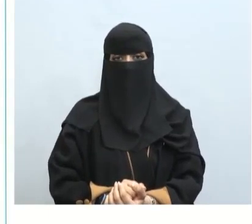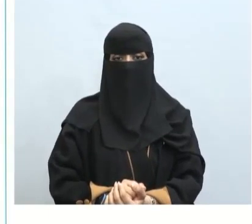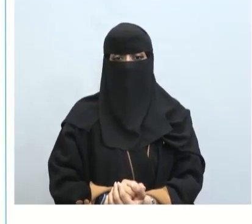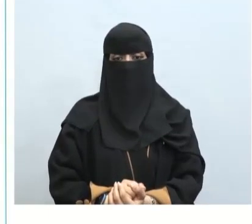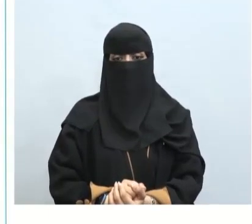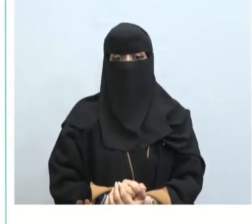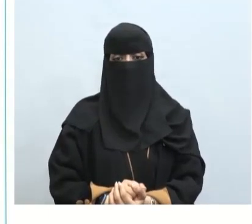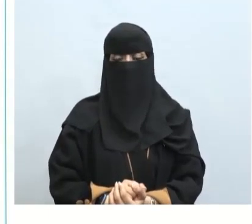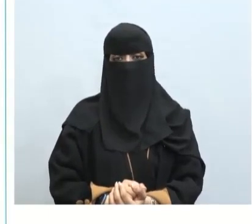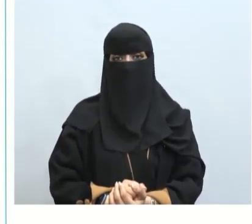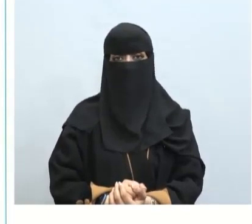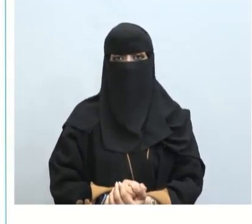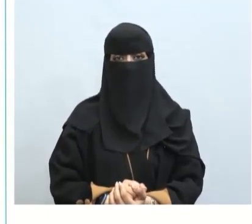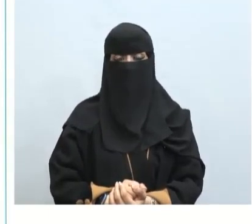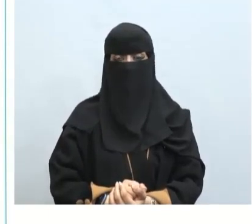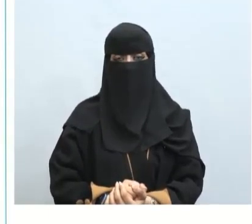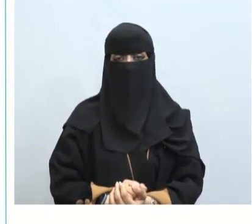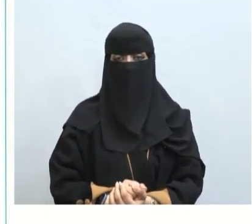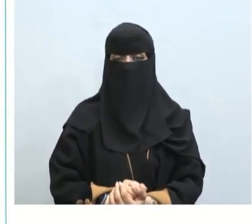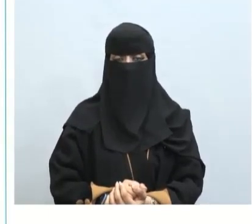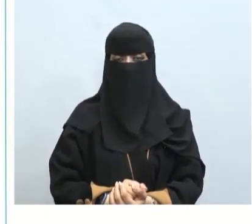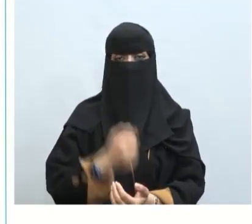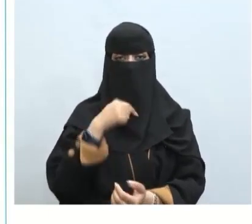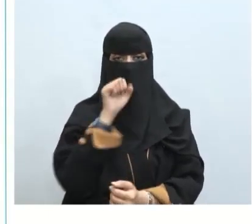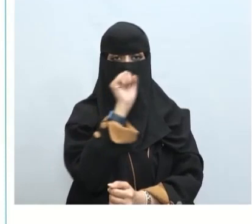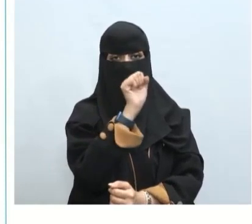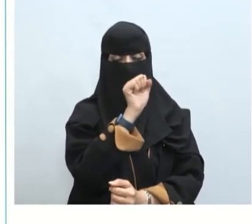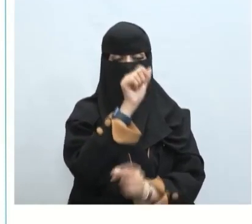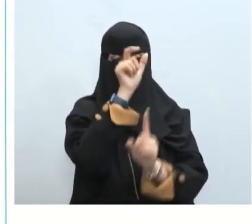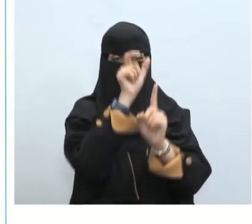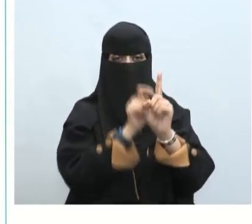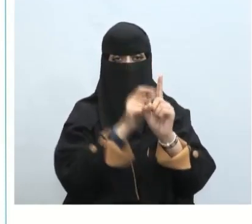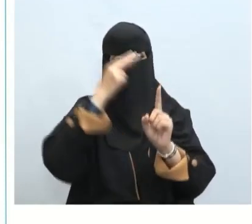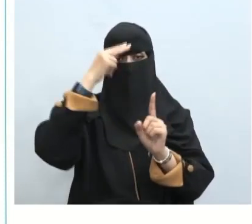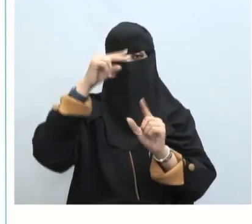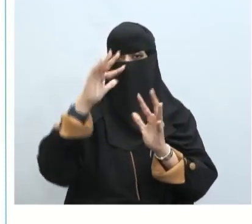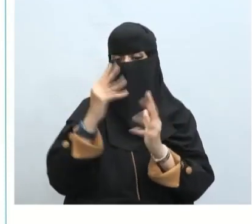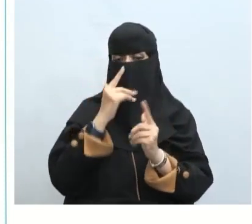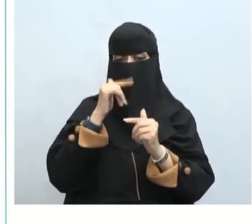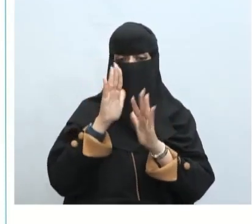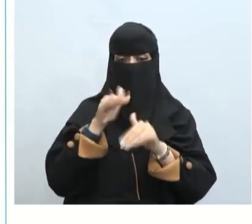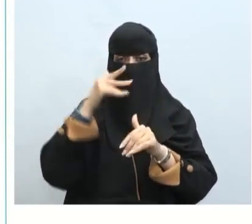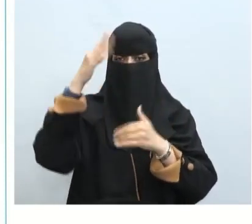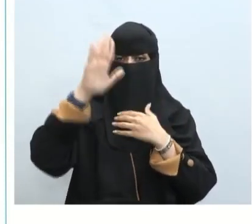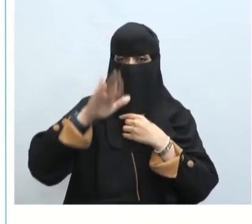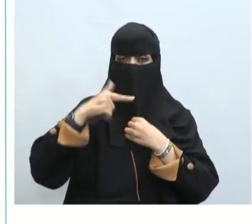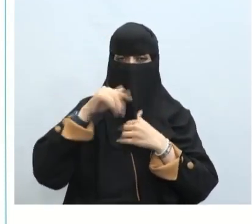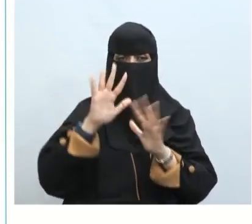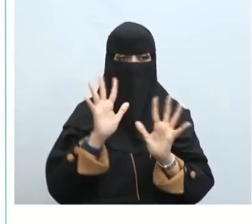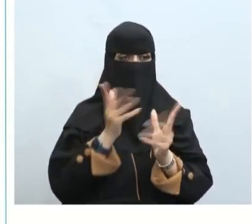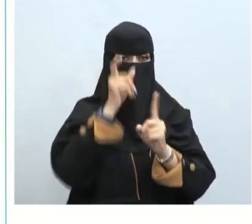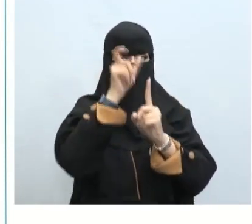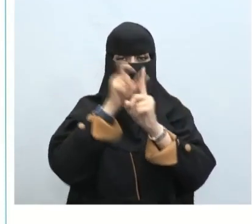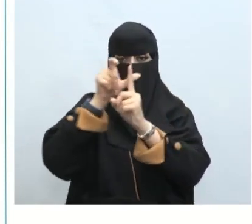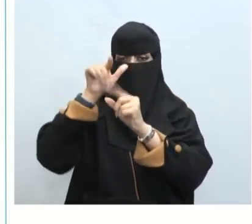نجي الان لحقوق المواطن السعودي حقوق المواطن السعودي لكل مواطن في